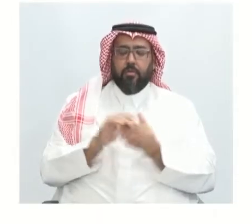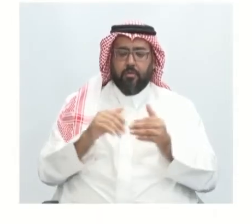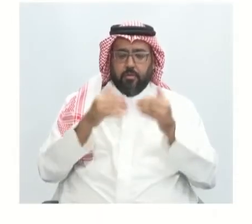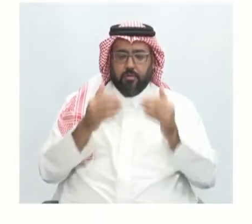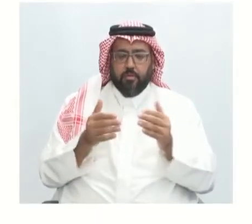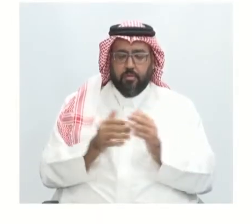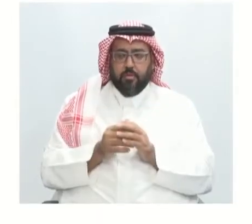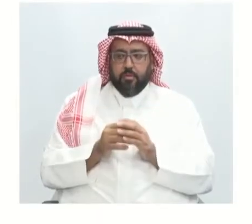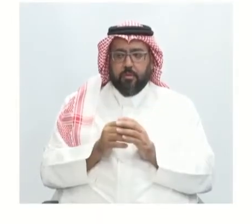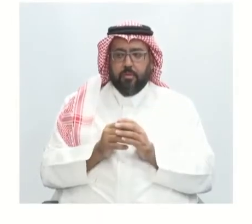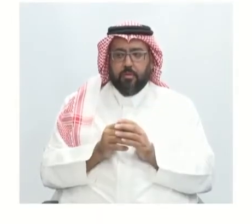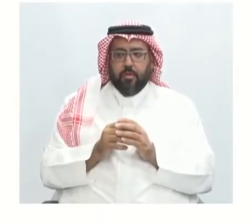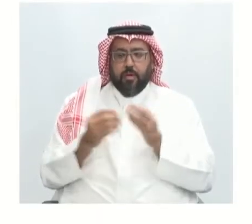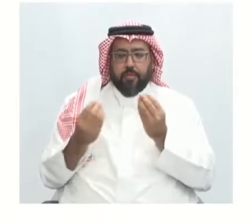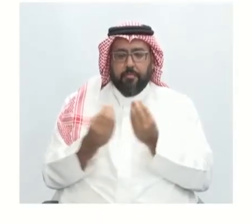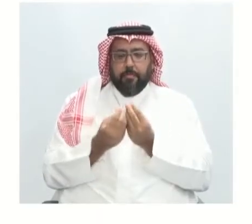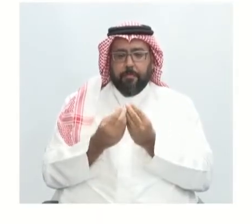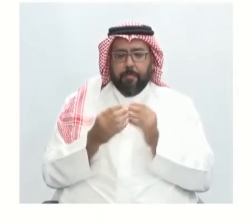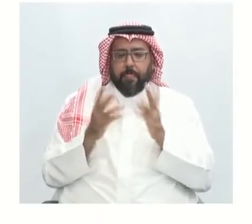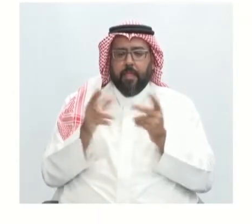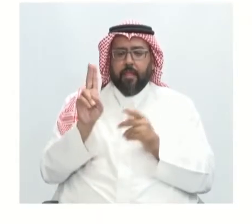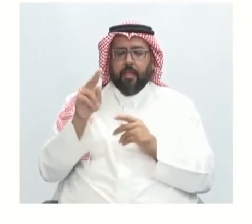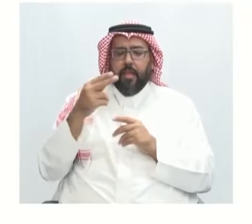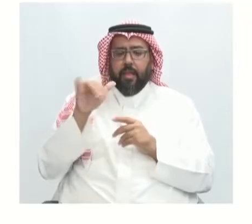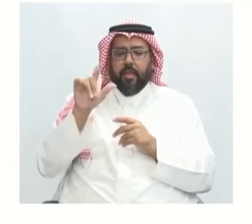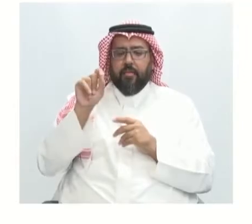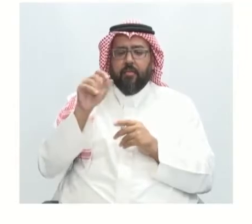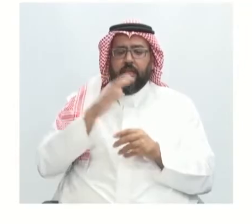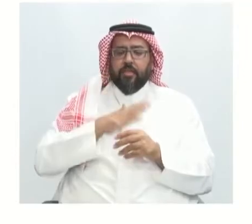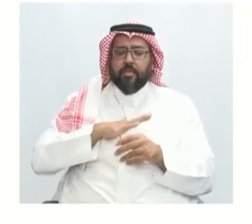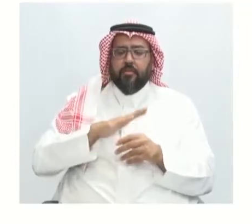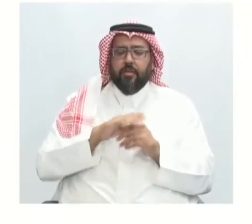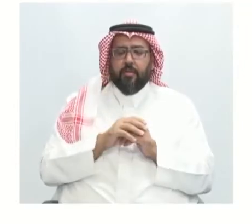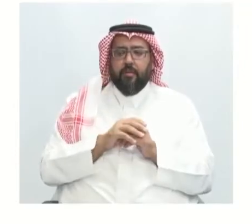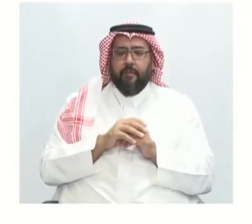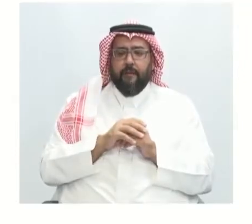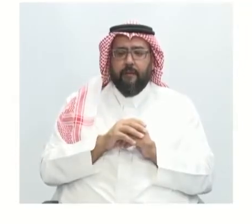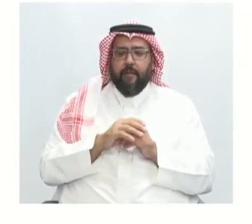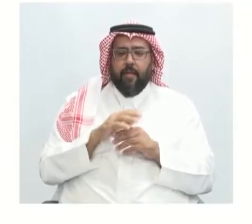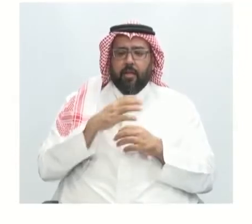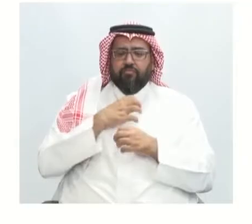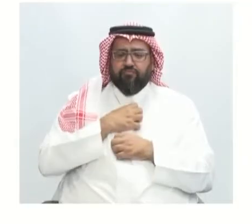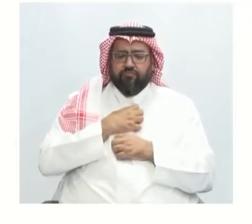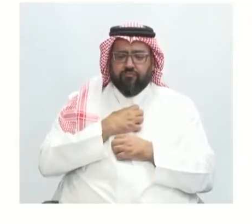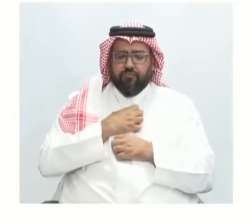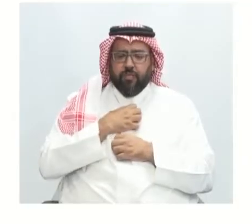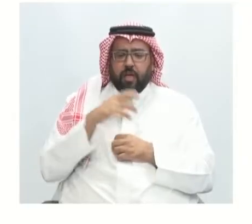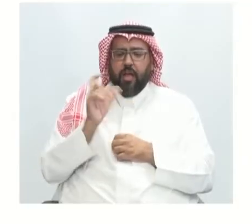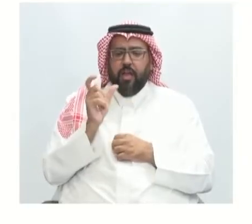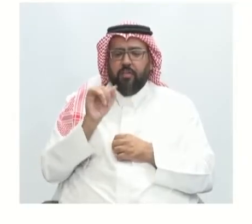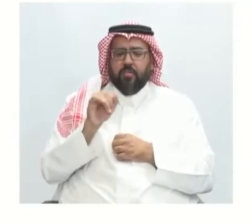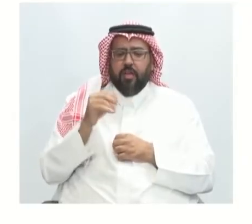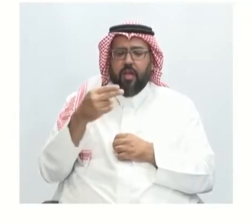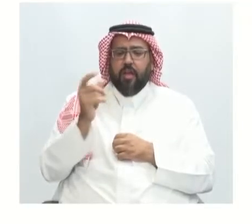وبناتي ننتقل سويا لتعريف الصبر الصبر هو حبس النفس عن محارم